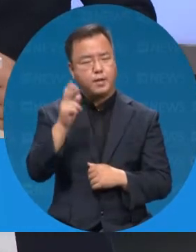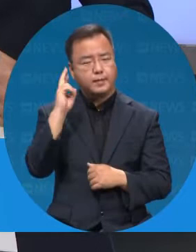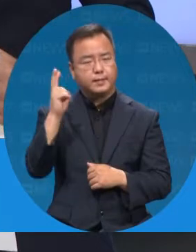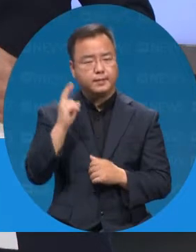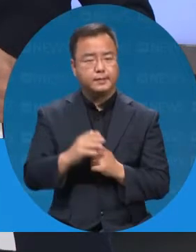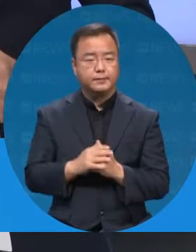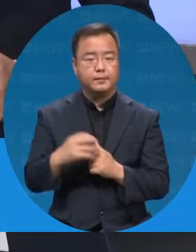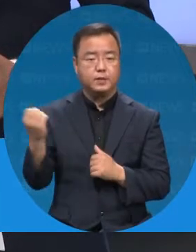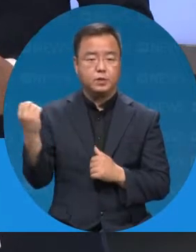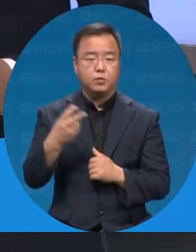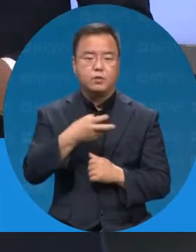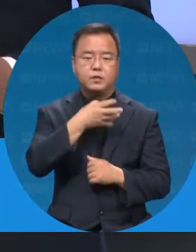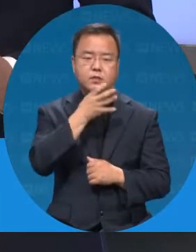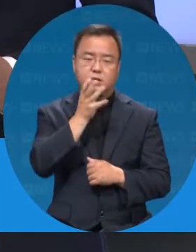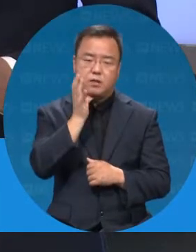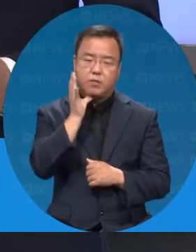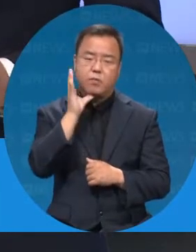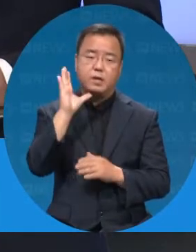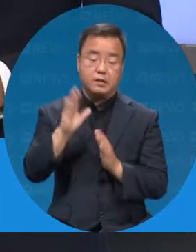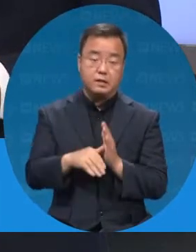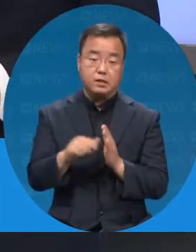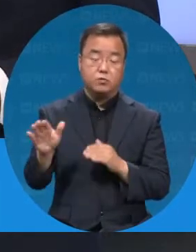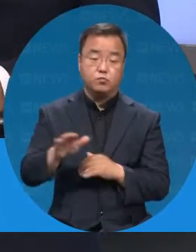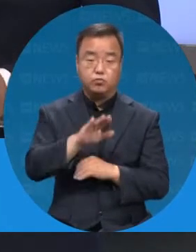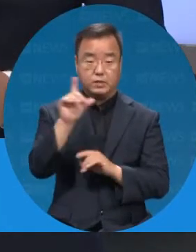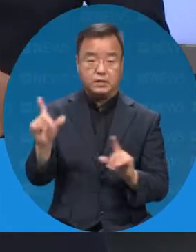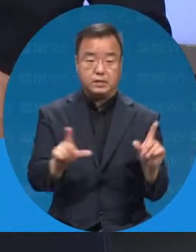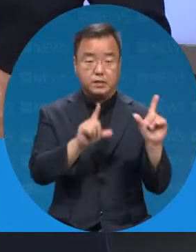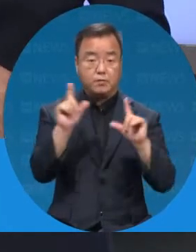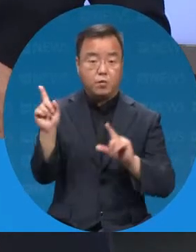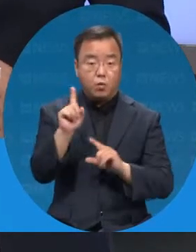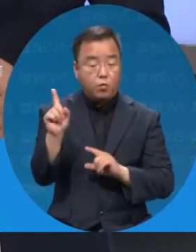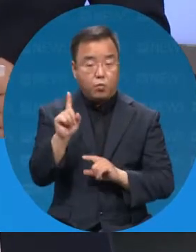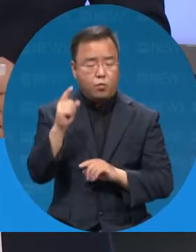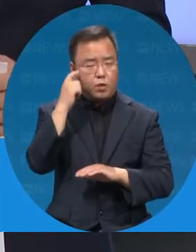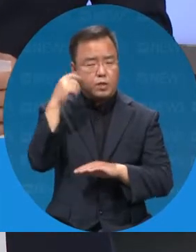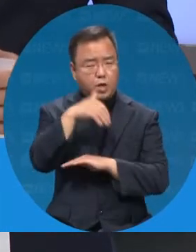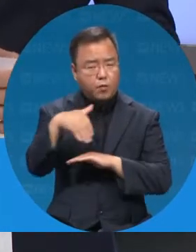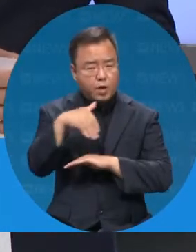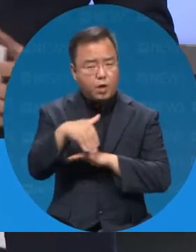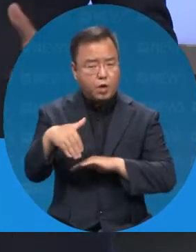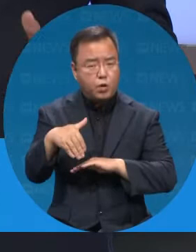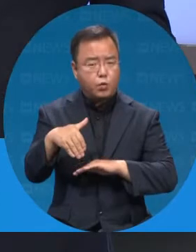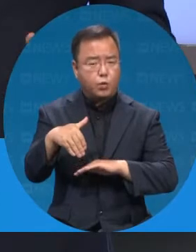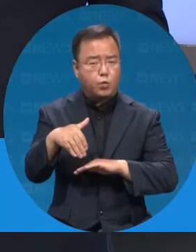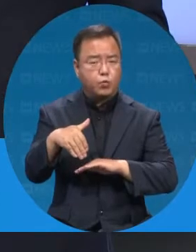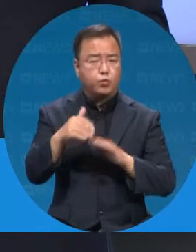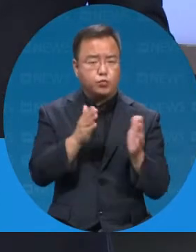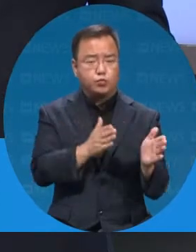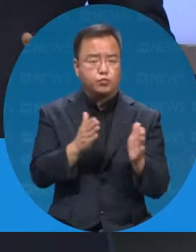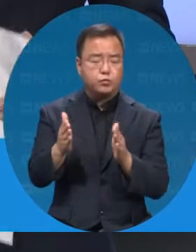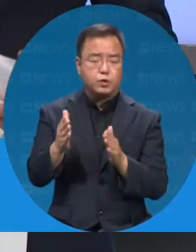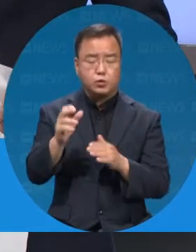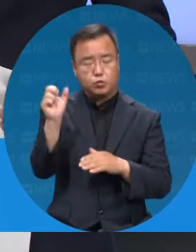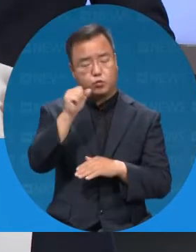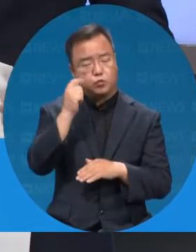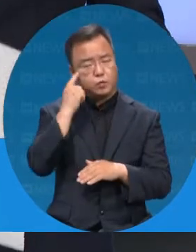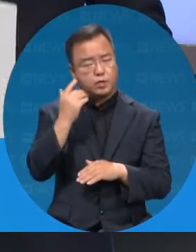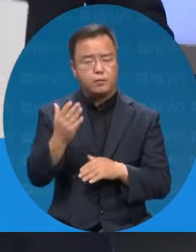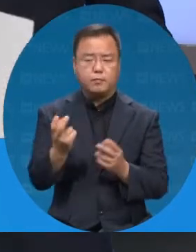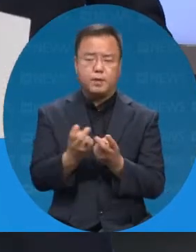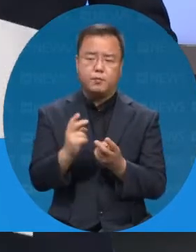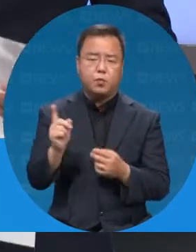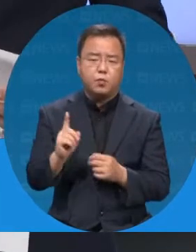한편 고령화 시대 우리의 삶은 어떻게 계획하고 꾸려가는 게 좋을까요? 농사에 빗대서